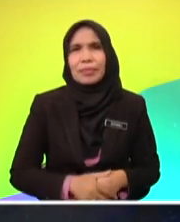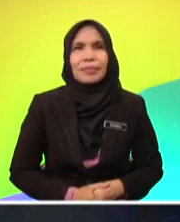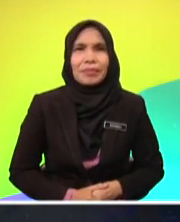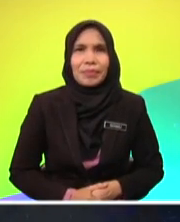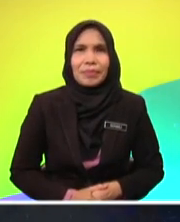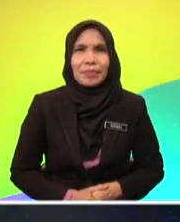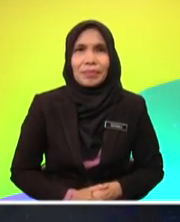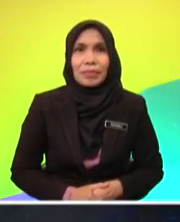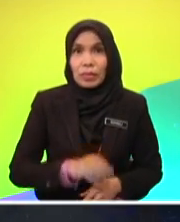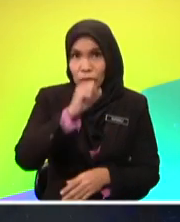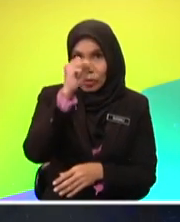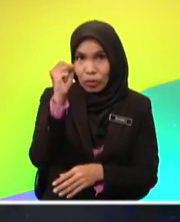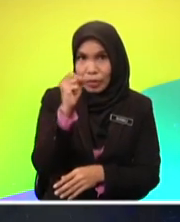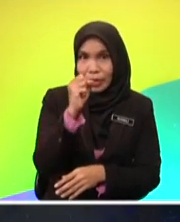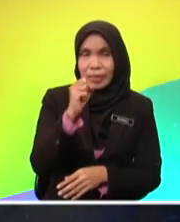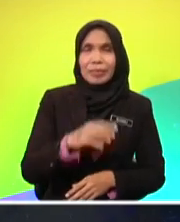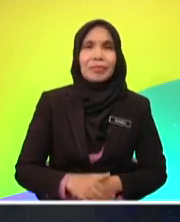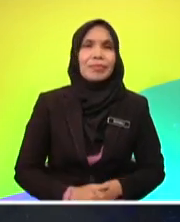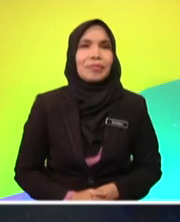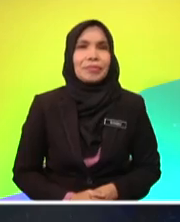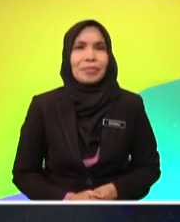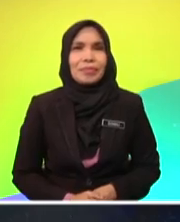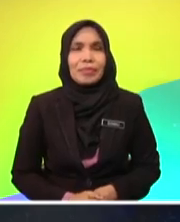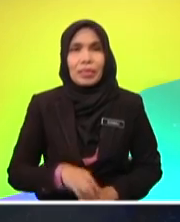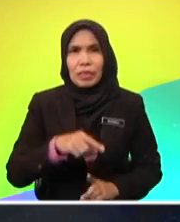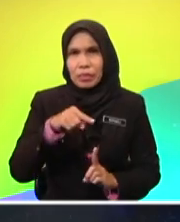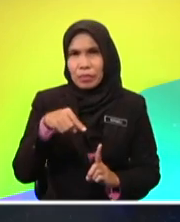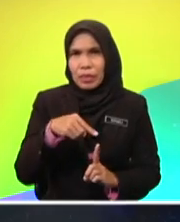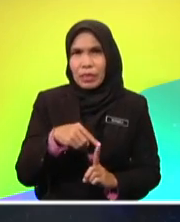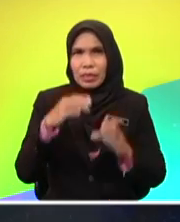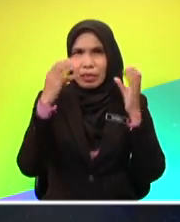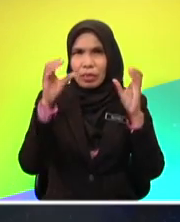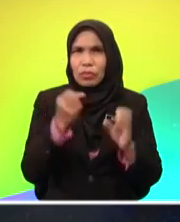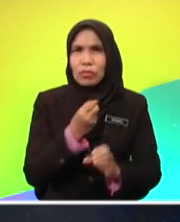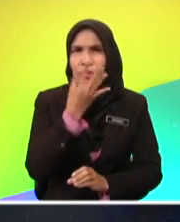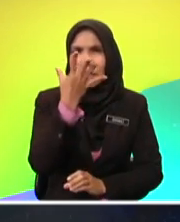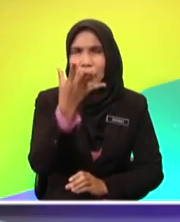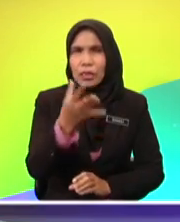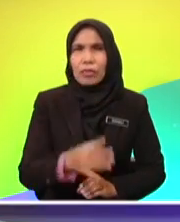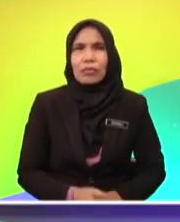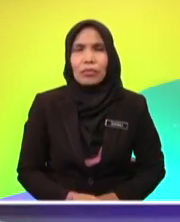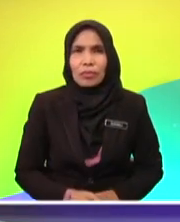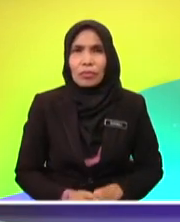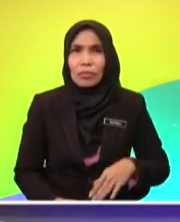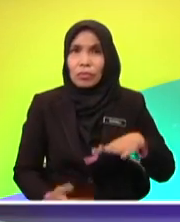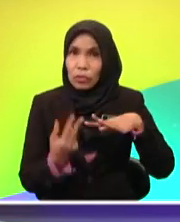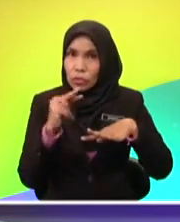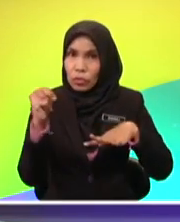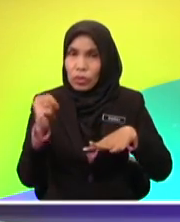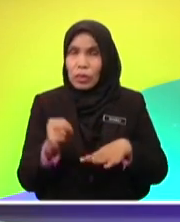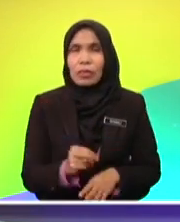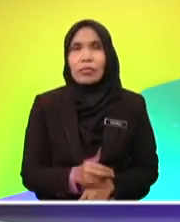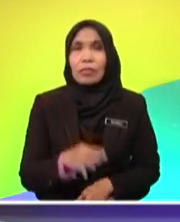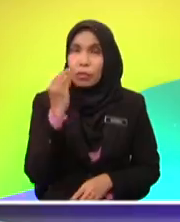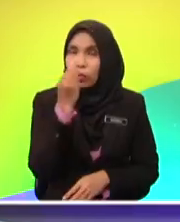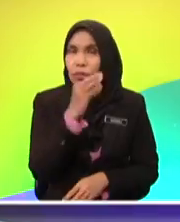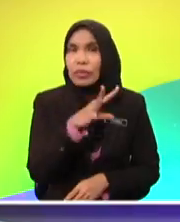Bila cikgu menyentuh tentang kelas pengelasan tumbuhan berbunga dan tidak berbunga, saya nak